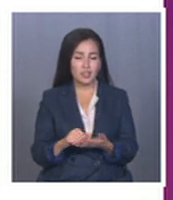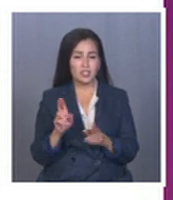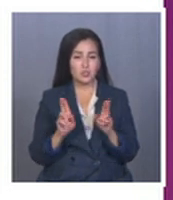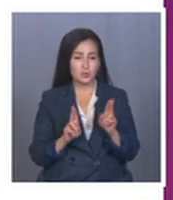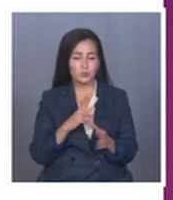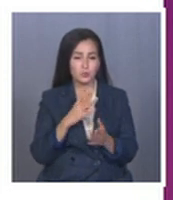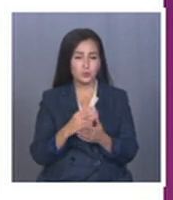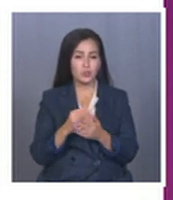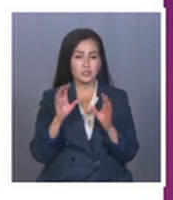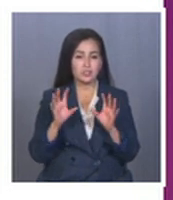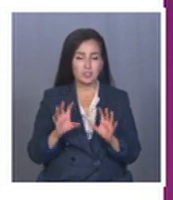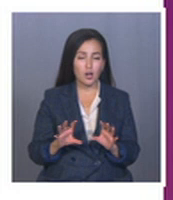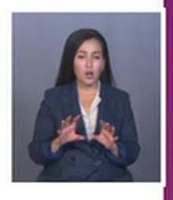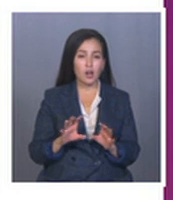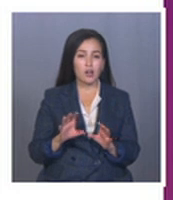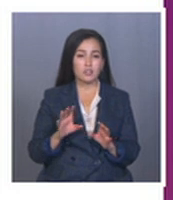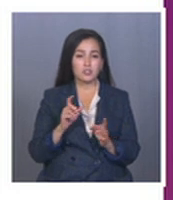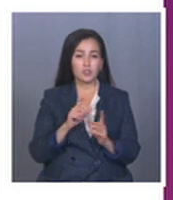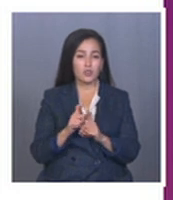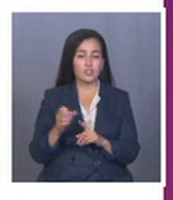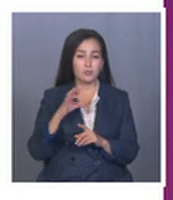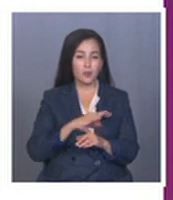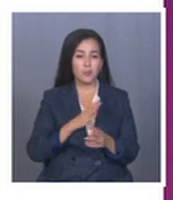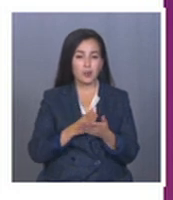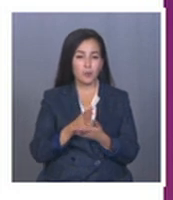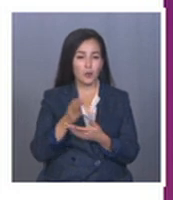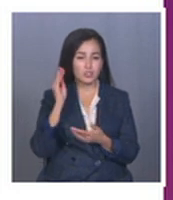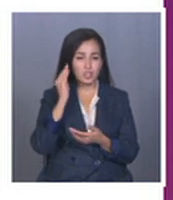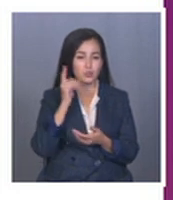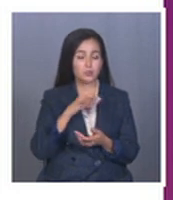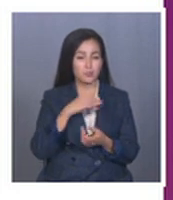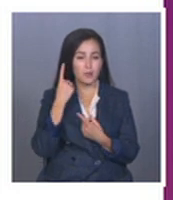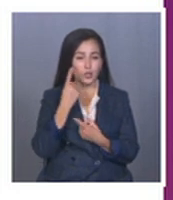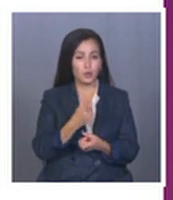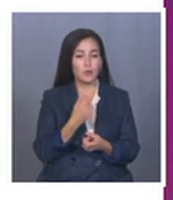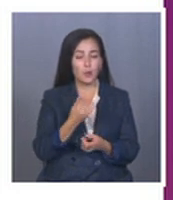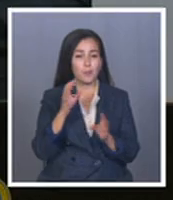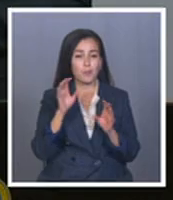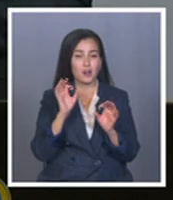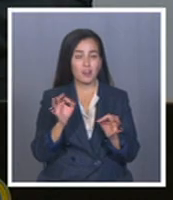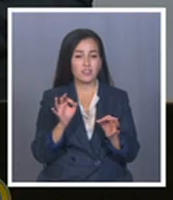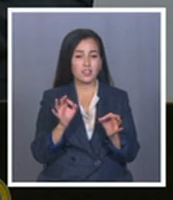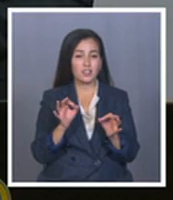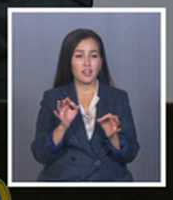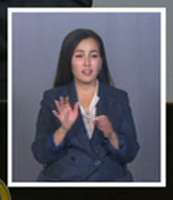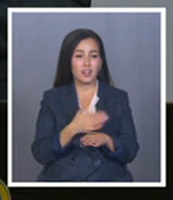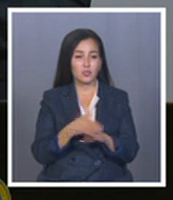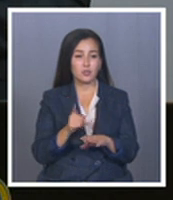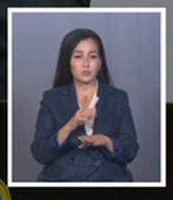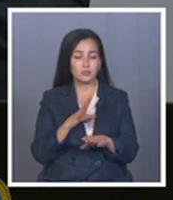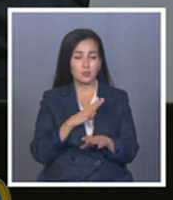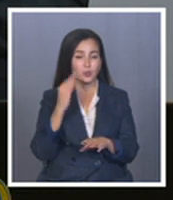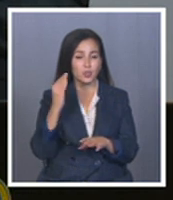уставов. Слова в нем используются в прямом значении, чтобы предупредить их неправильное толкование. Уточним значение